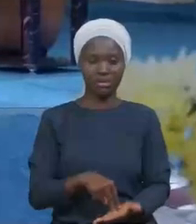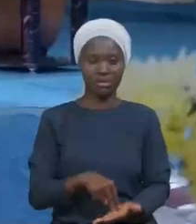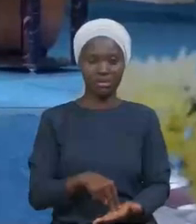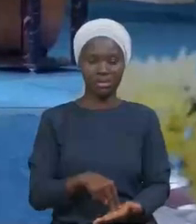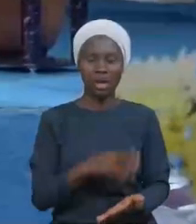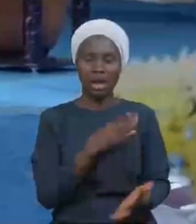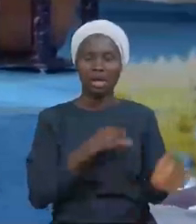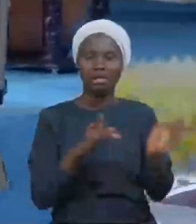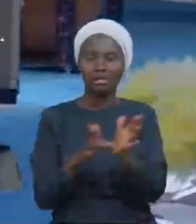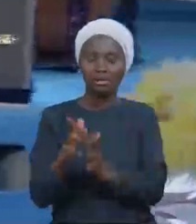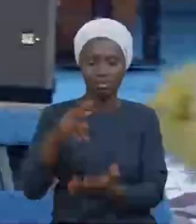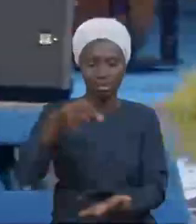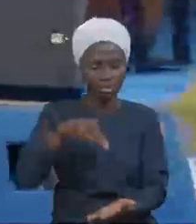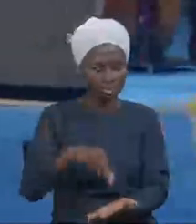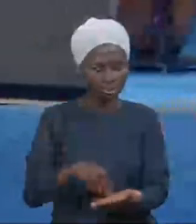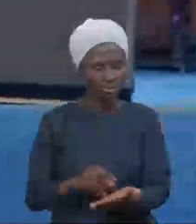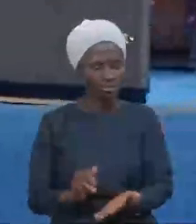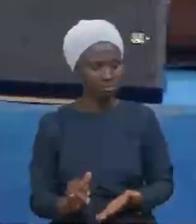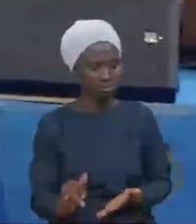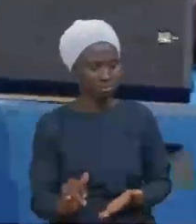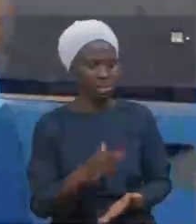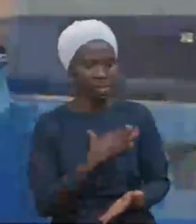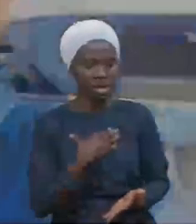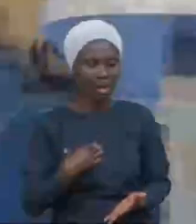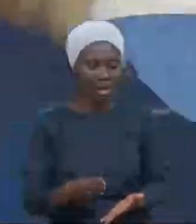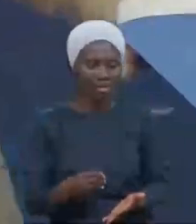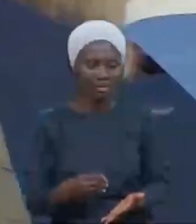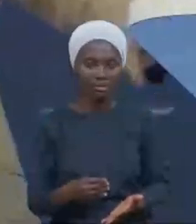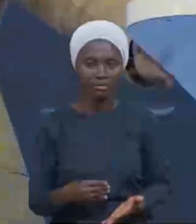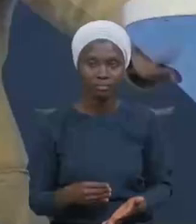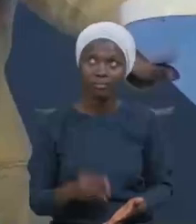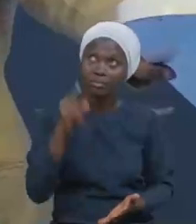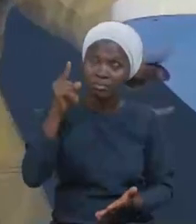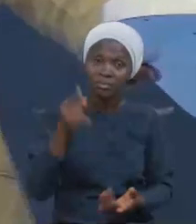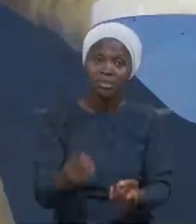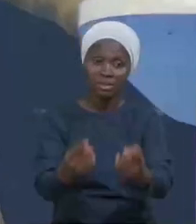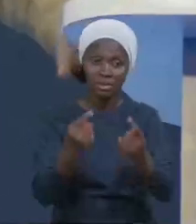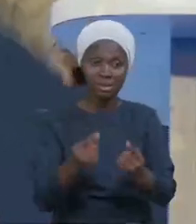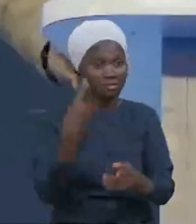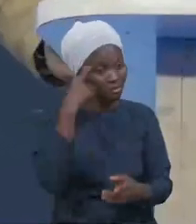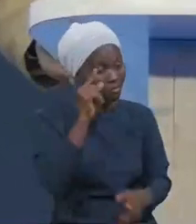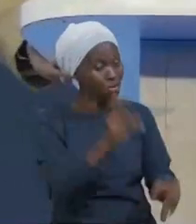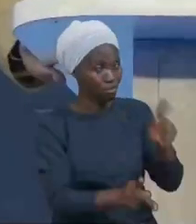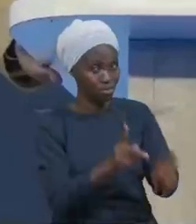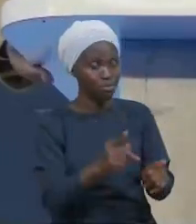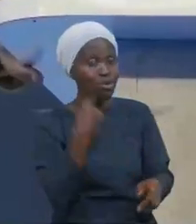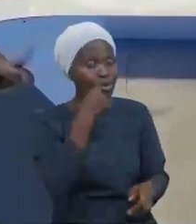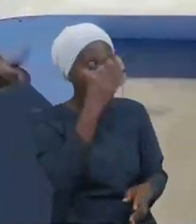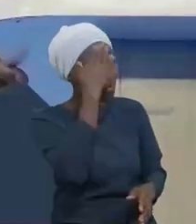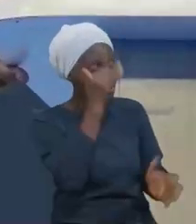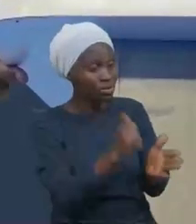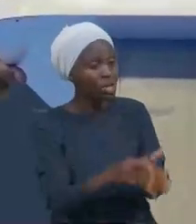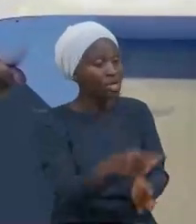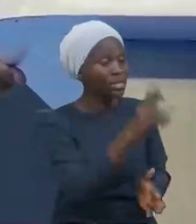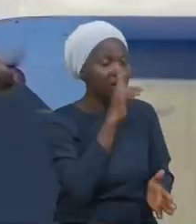Jésus s'arrêta. Il est venu pour des gens qui savent, qui ne sont pas qualifiés pour une bonne